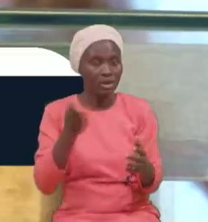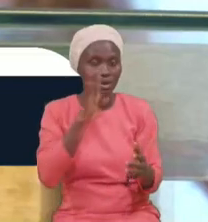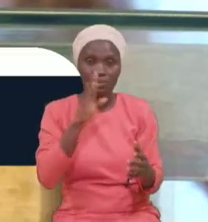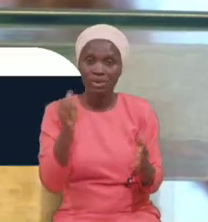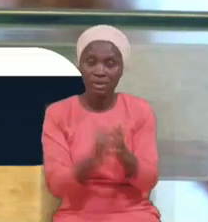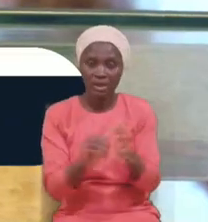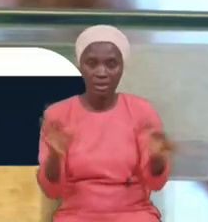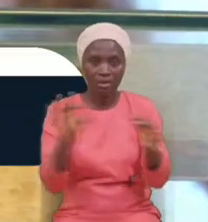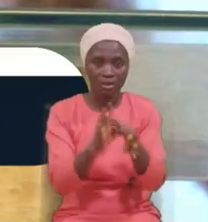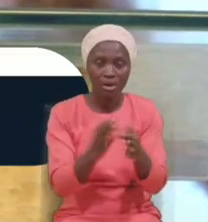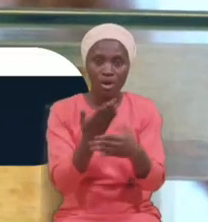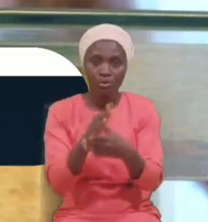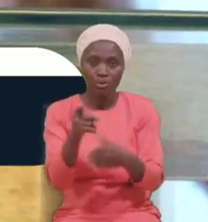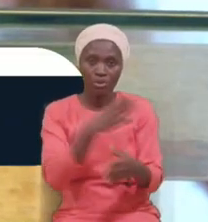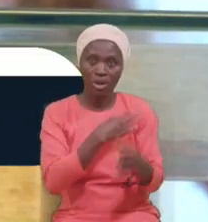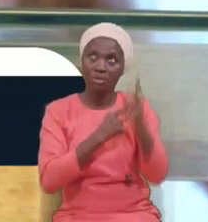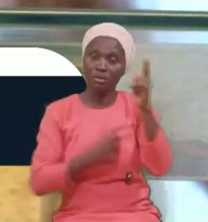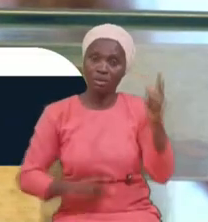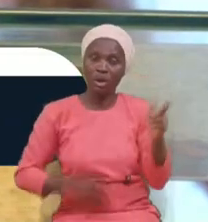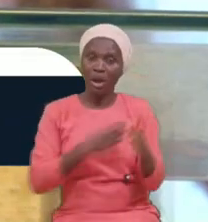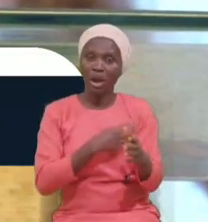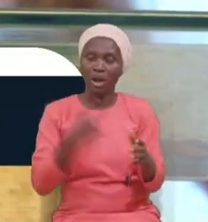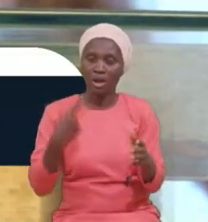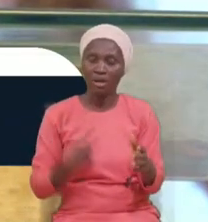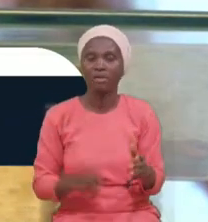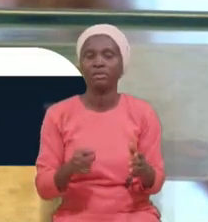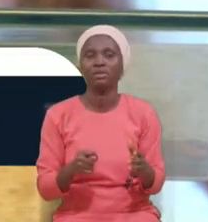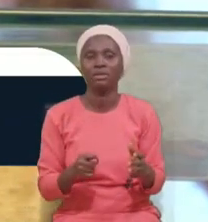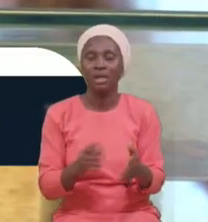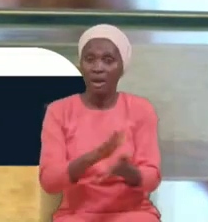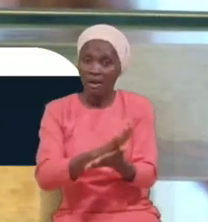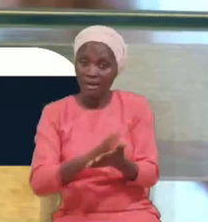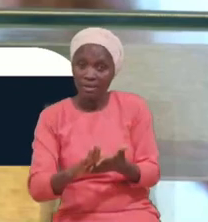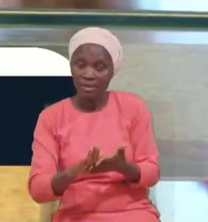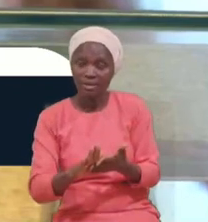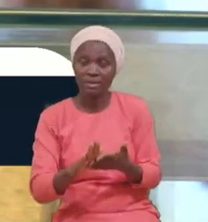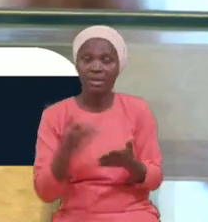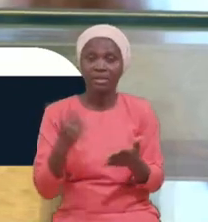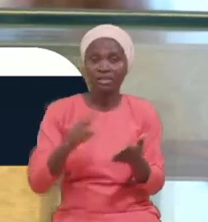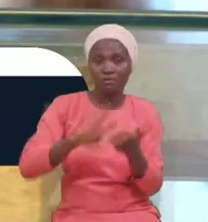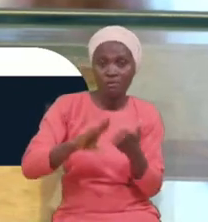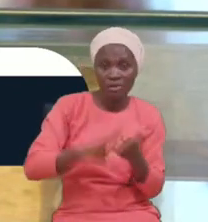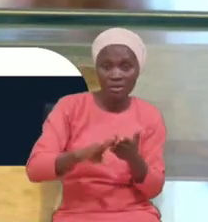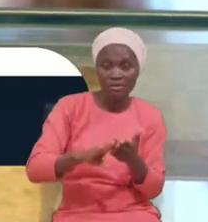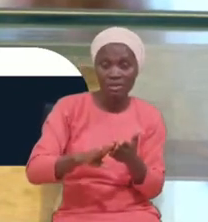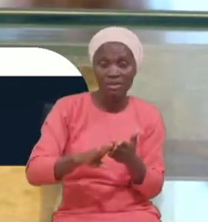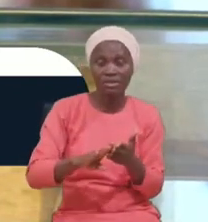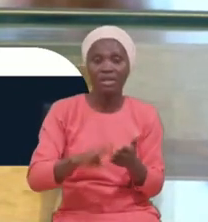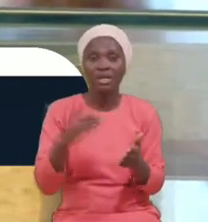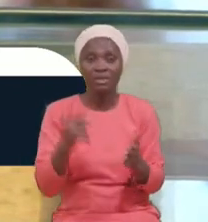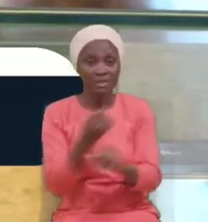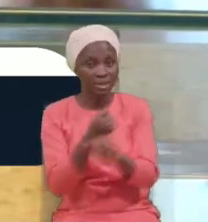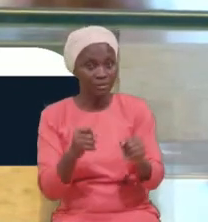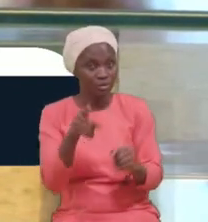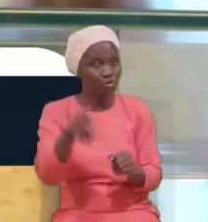cette connexion entre vous et le Seigneur et la vie éternelle dont vous avez besoin, la purification dont vous avez besoin, le pardon dont